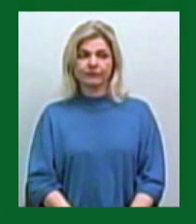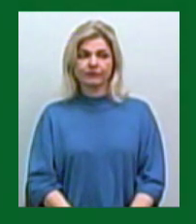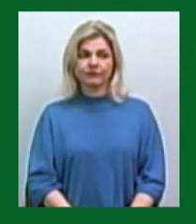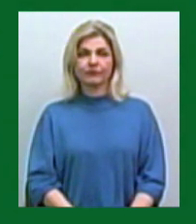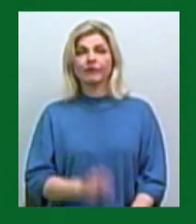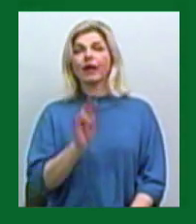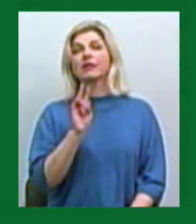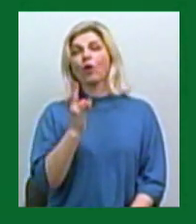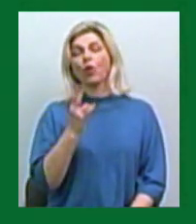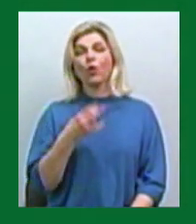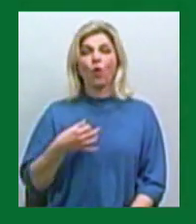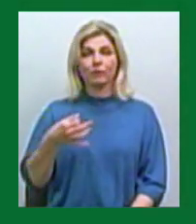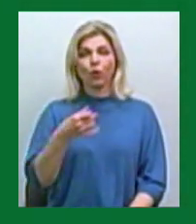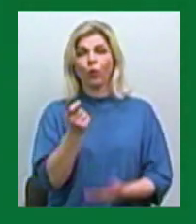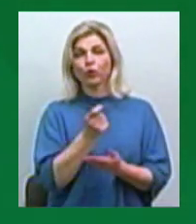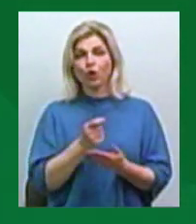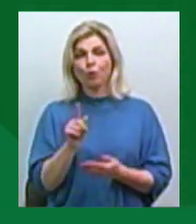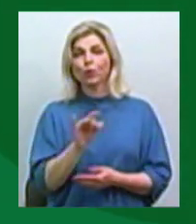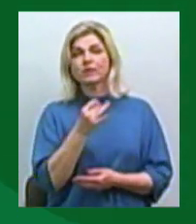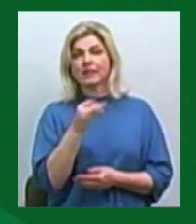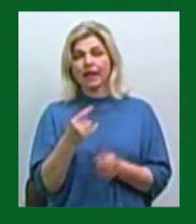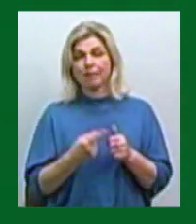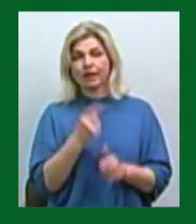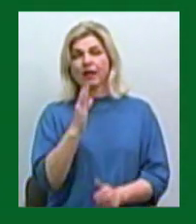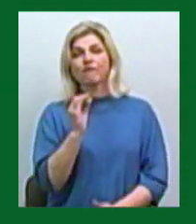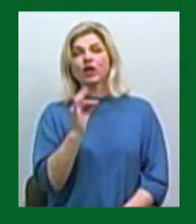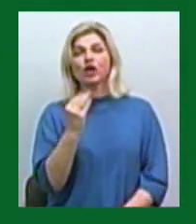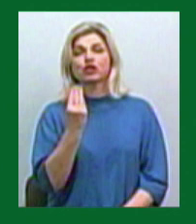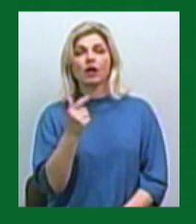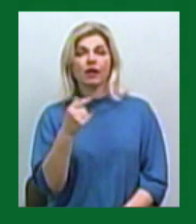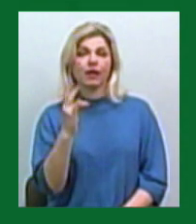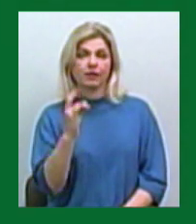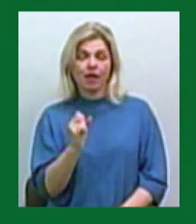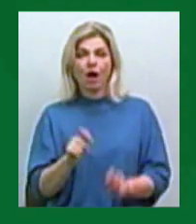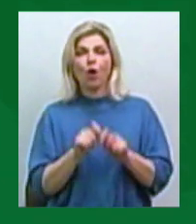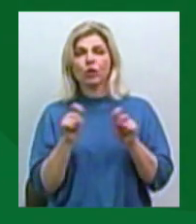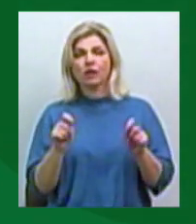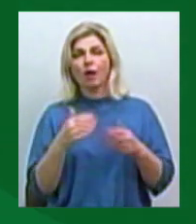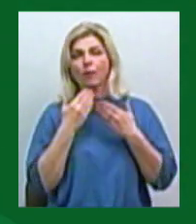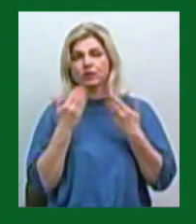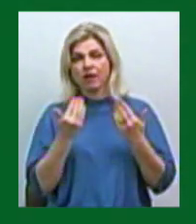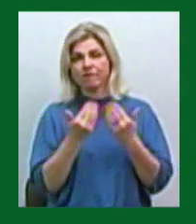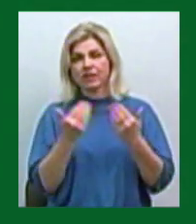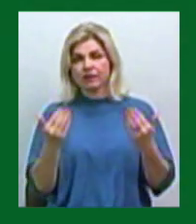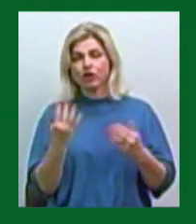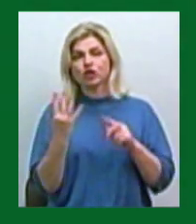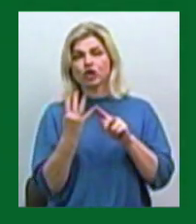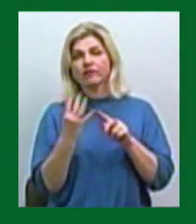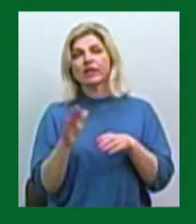У Миколаївському обласному художньому музеї імені Василя Верещагіна відкрилась заключна виставка 4-го циклу